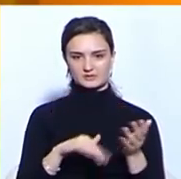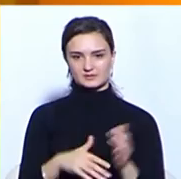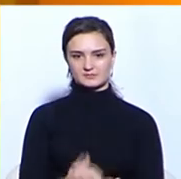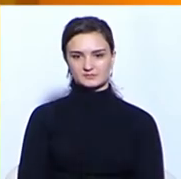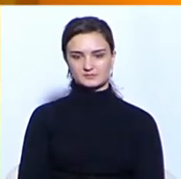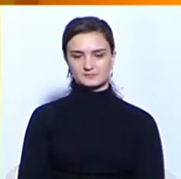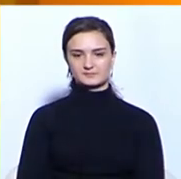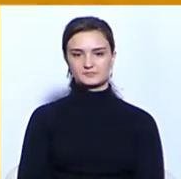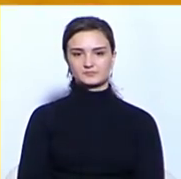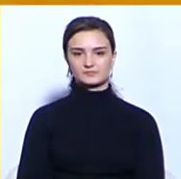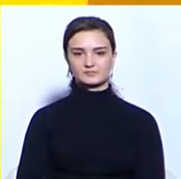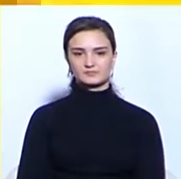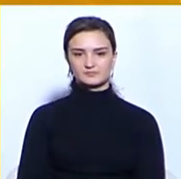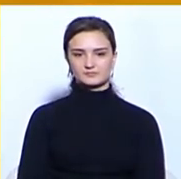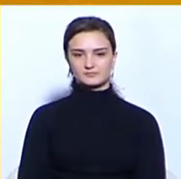გავაგრძელებთ.